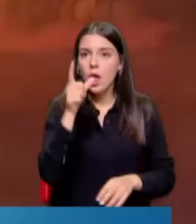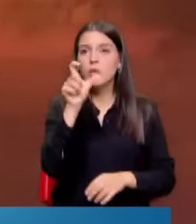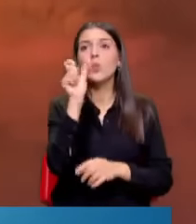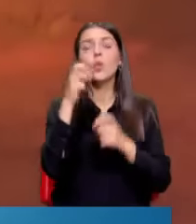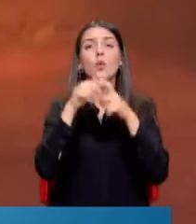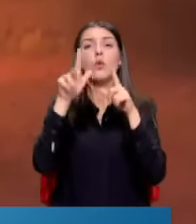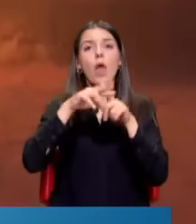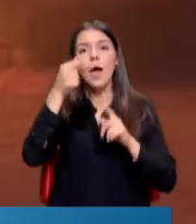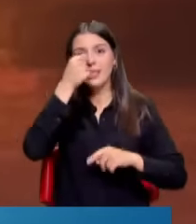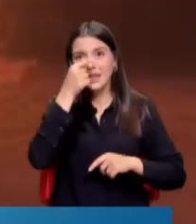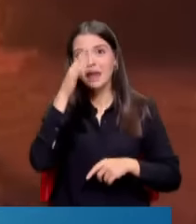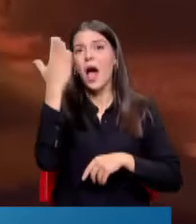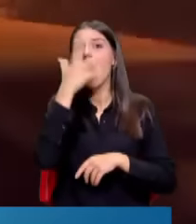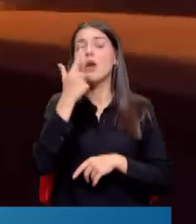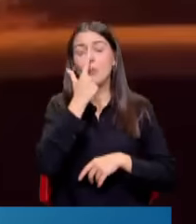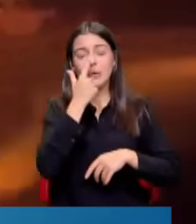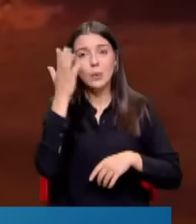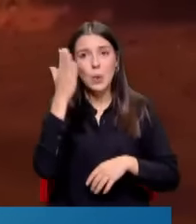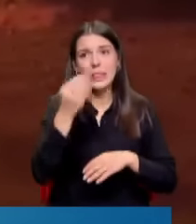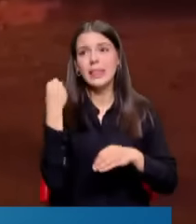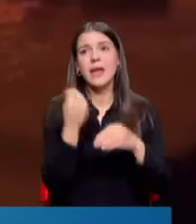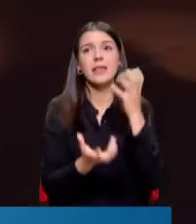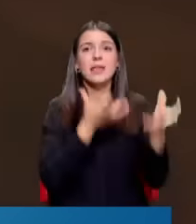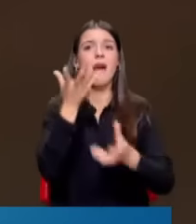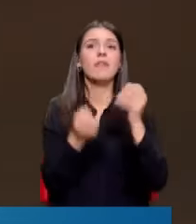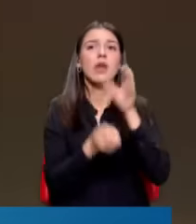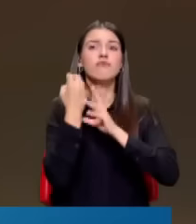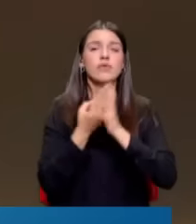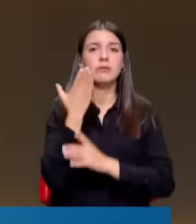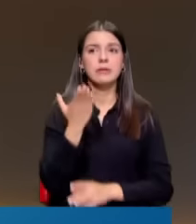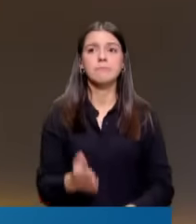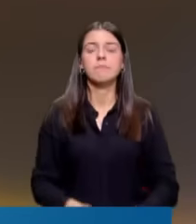Tire, Karaburun ve Menderes'te yeni yangınlar çıktı.